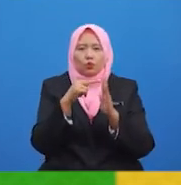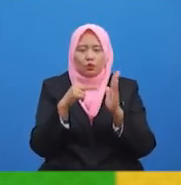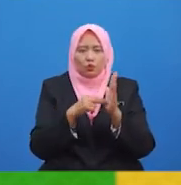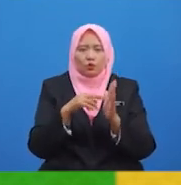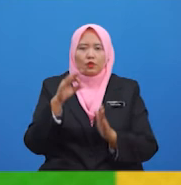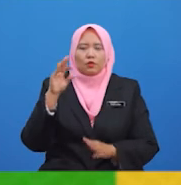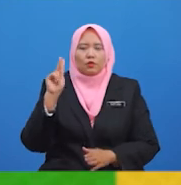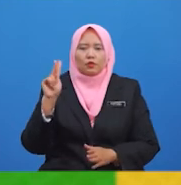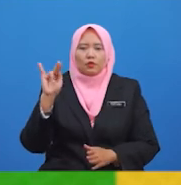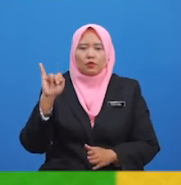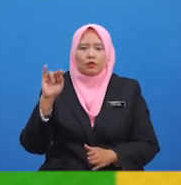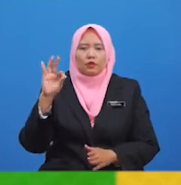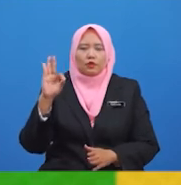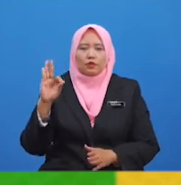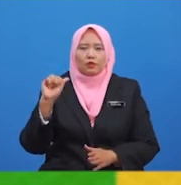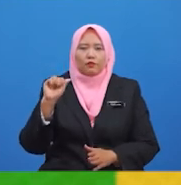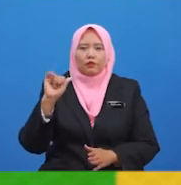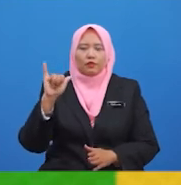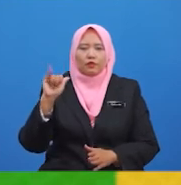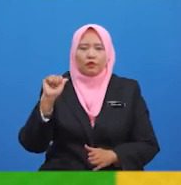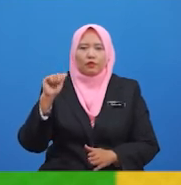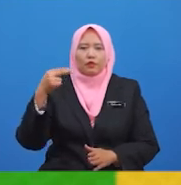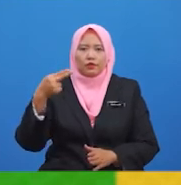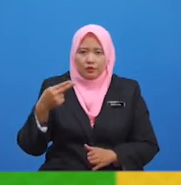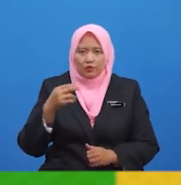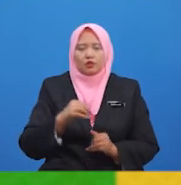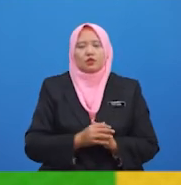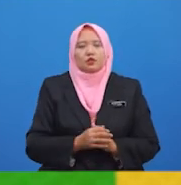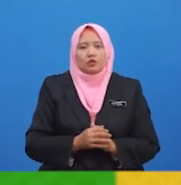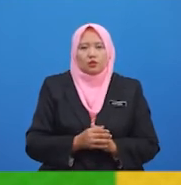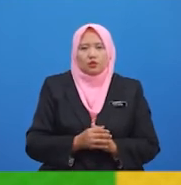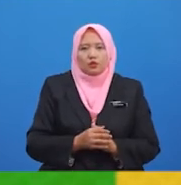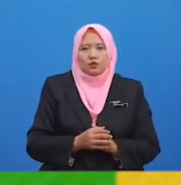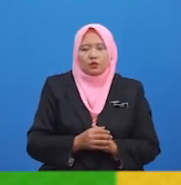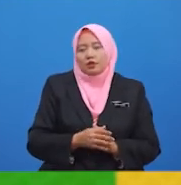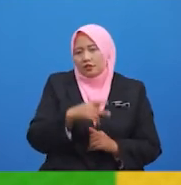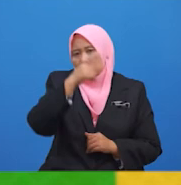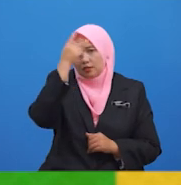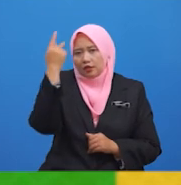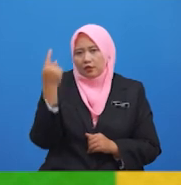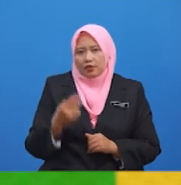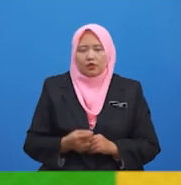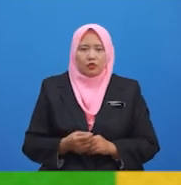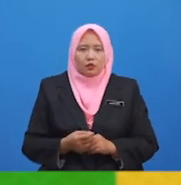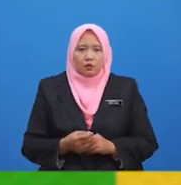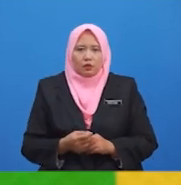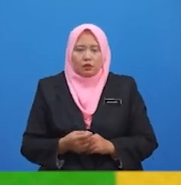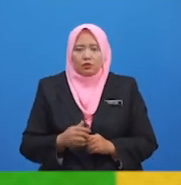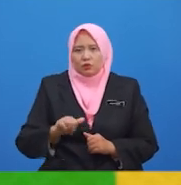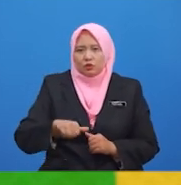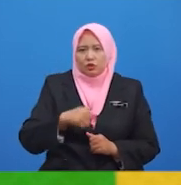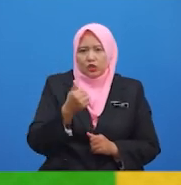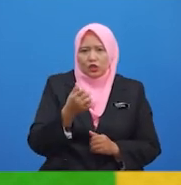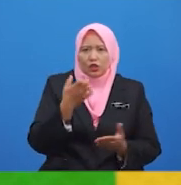saing dalam dunia perniagaan kerana kemantapan ekonomi akan memberi gambaran